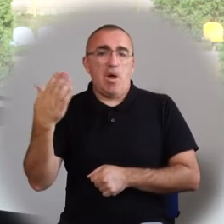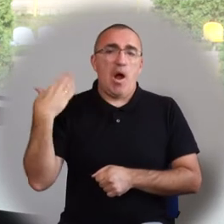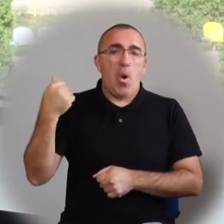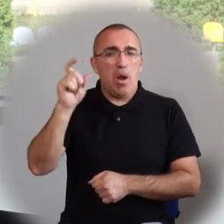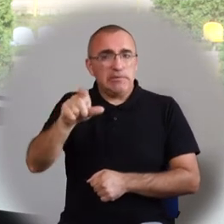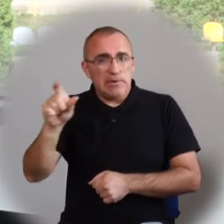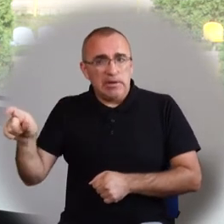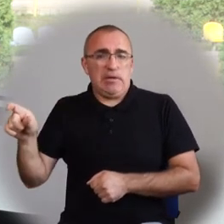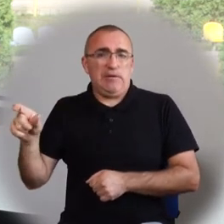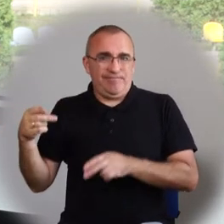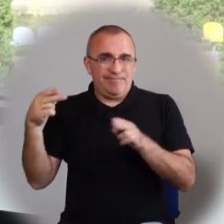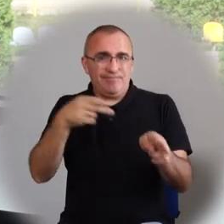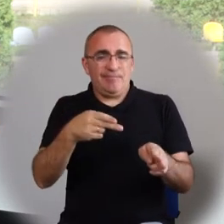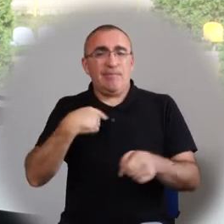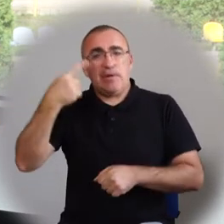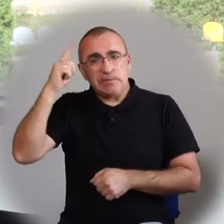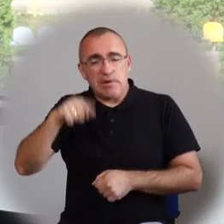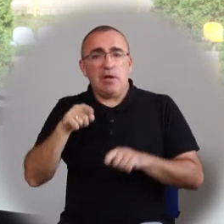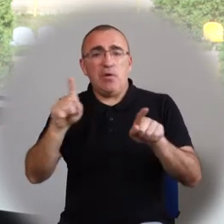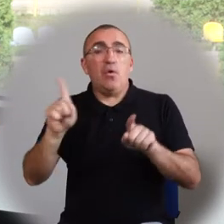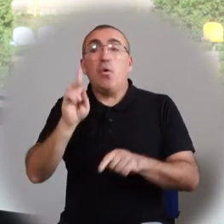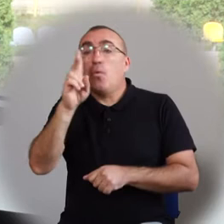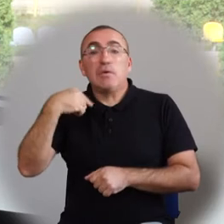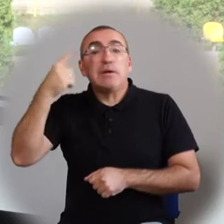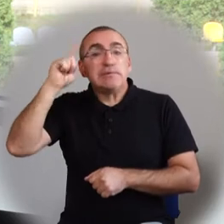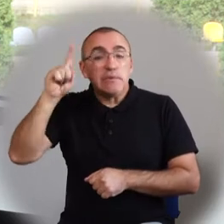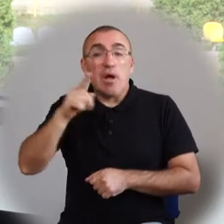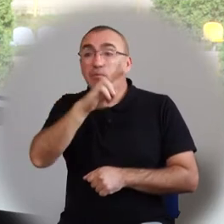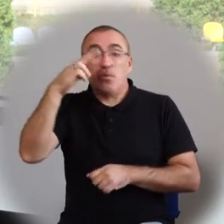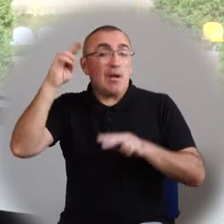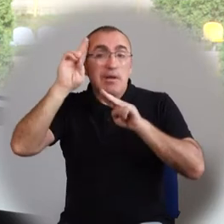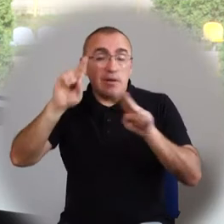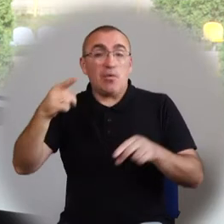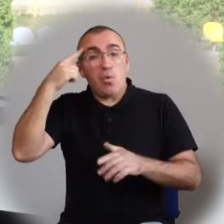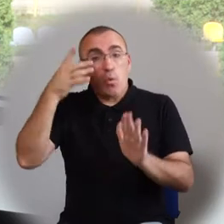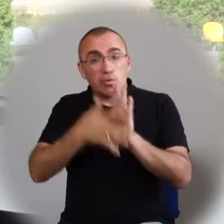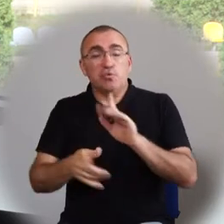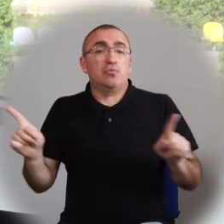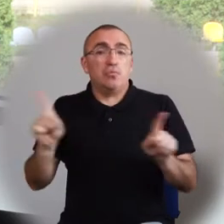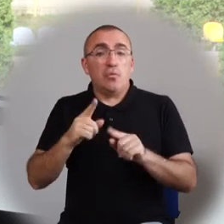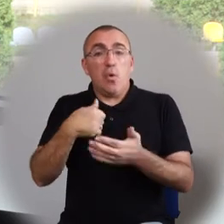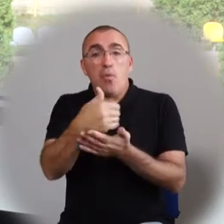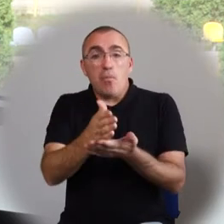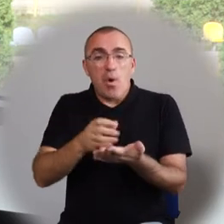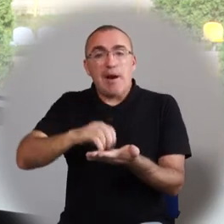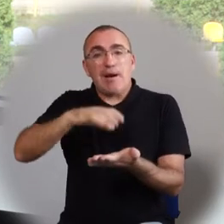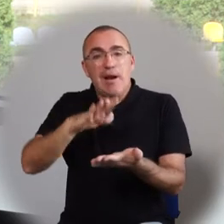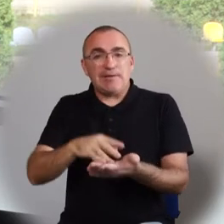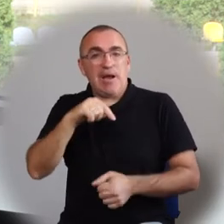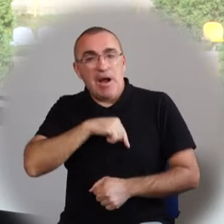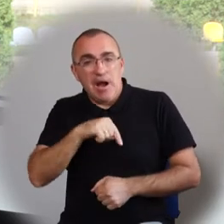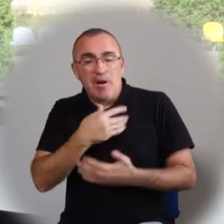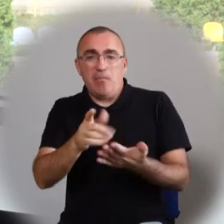відвідувачів, бачу олександрійців, тобто знаю про тих, кого я знаю, а тих, кого не знаю, розумію про те, що